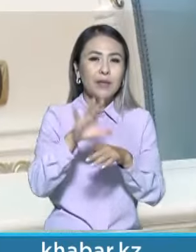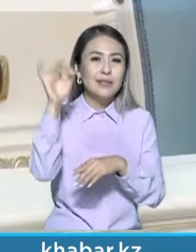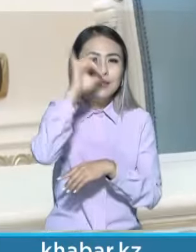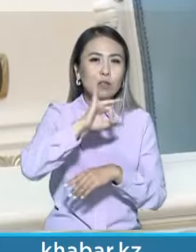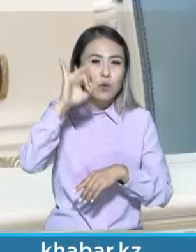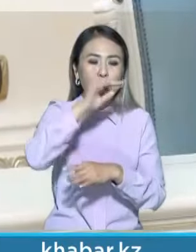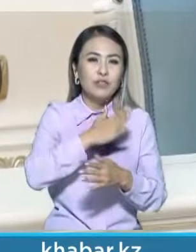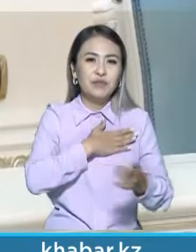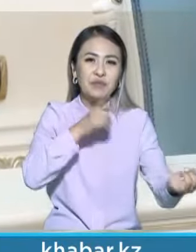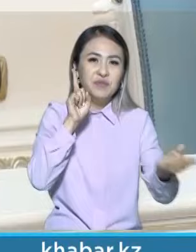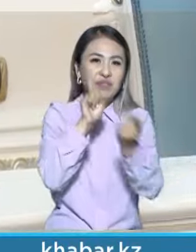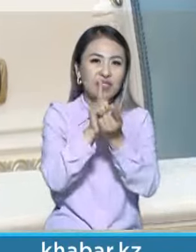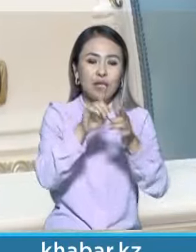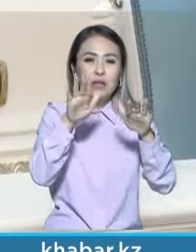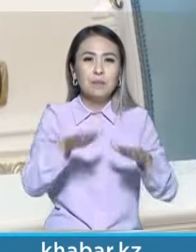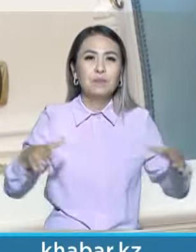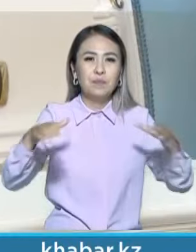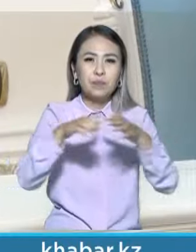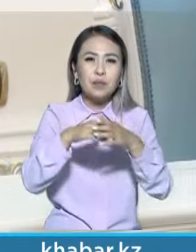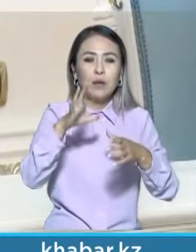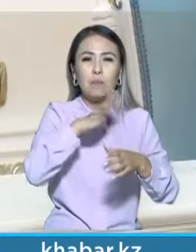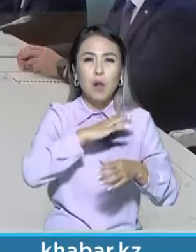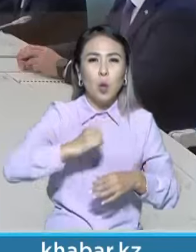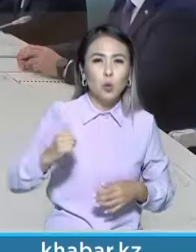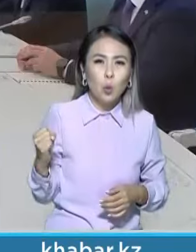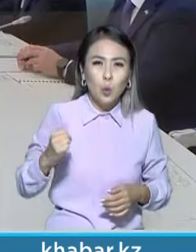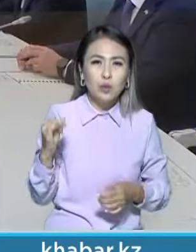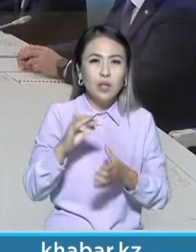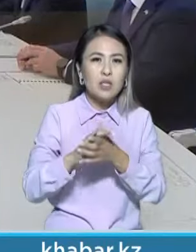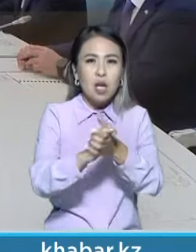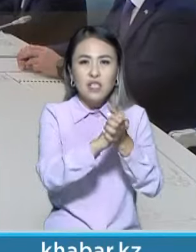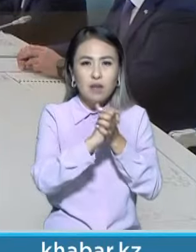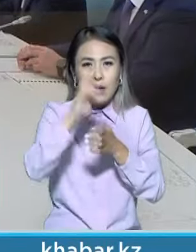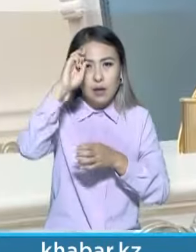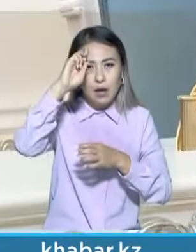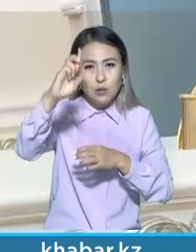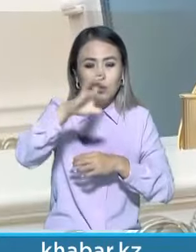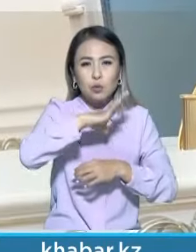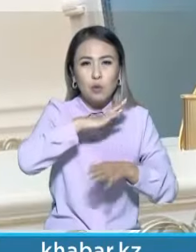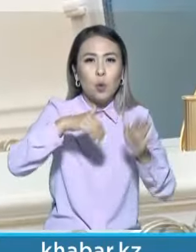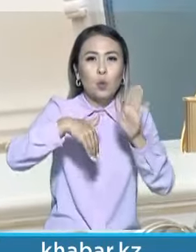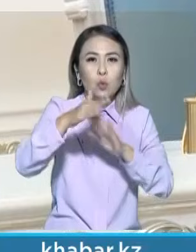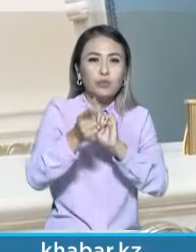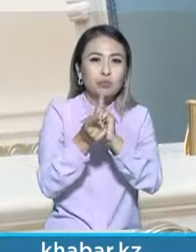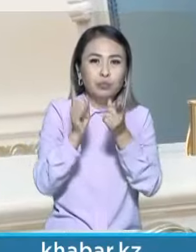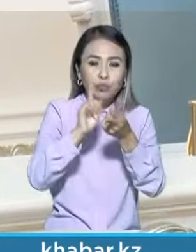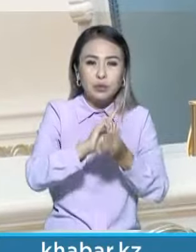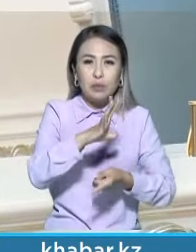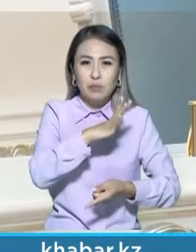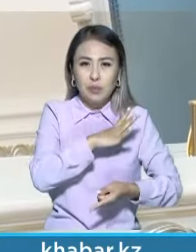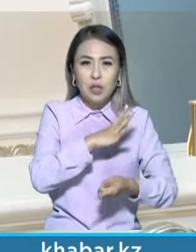Бүгінгі кездесуіміз екі халық арасындағы сан ғасырға жалғасқан достық және тату көршілік қатынастардың тінін нығайта түсіп, стратегиялық серіктестік